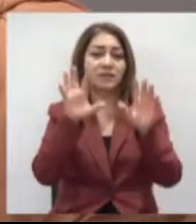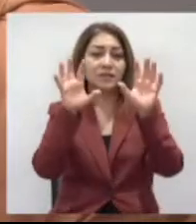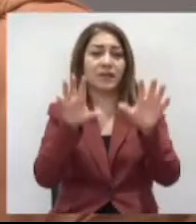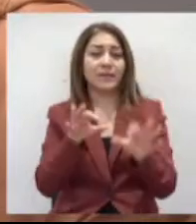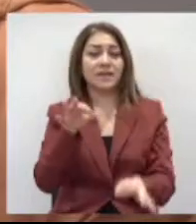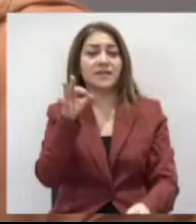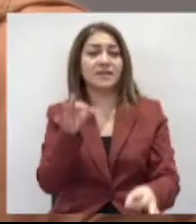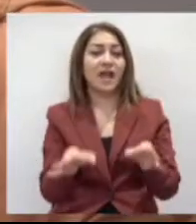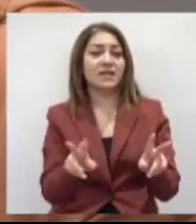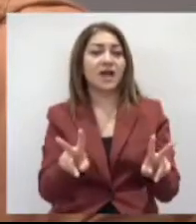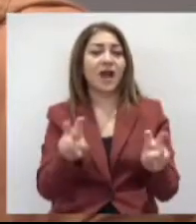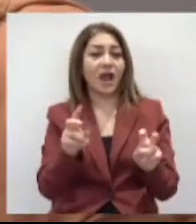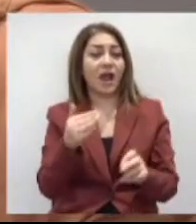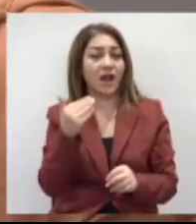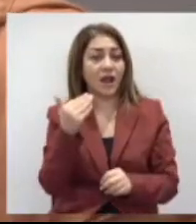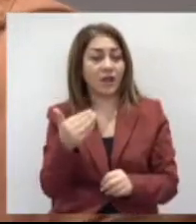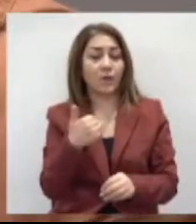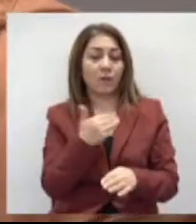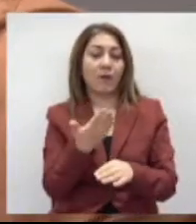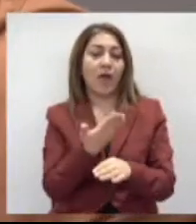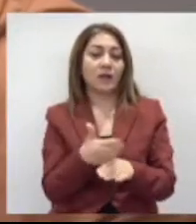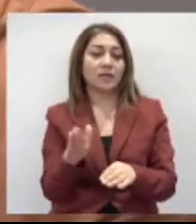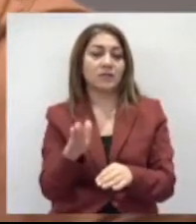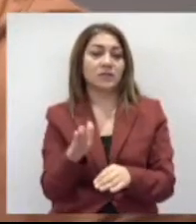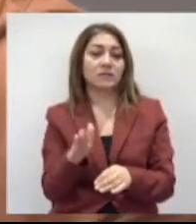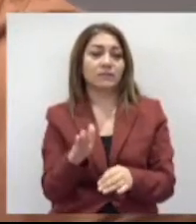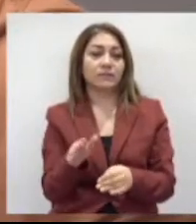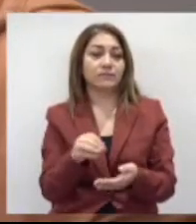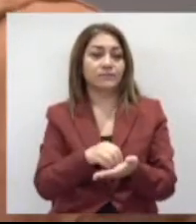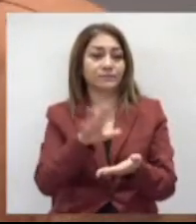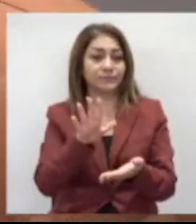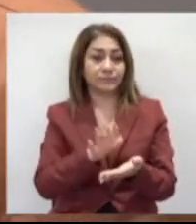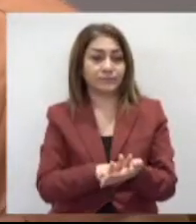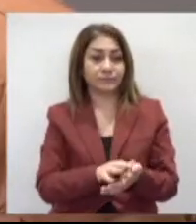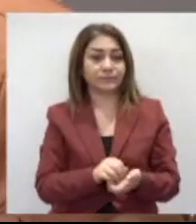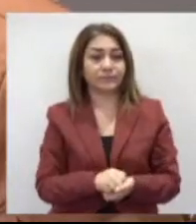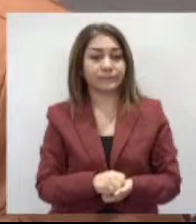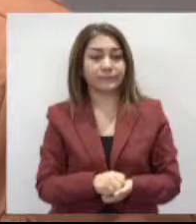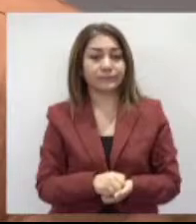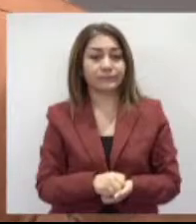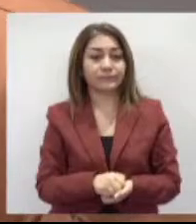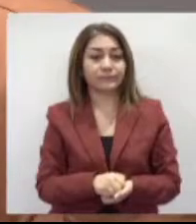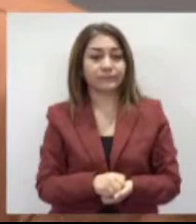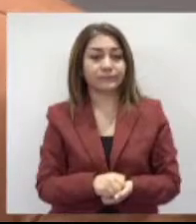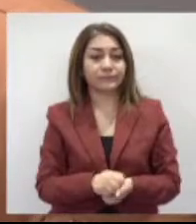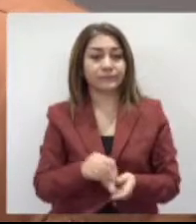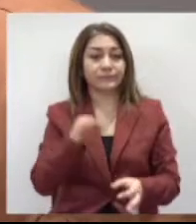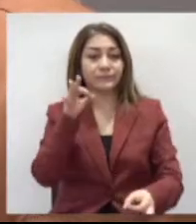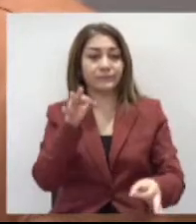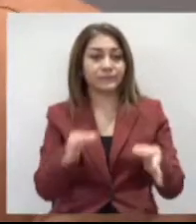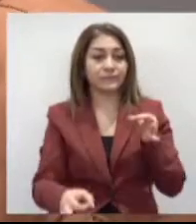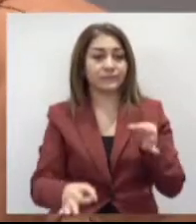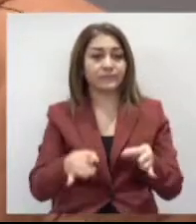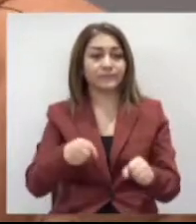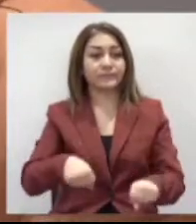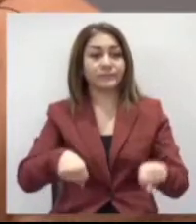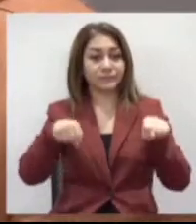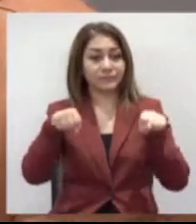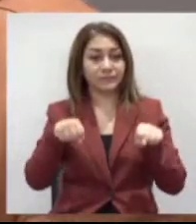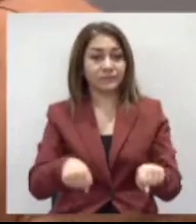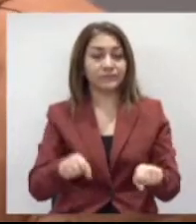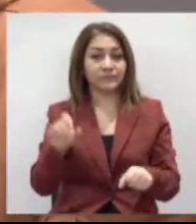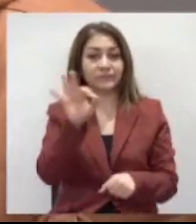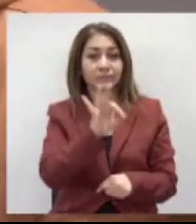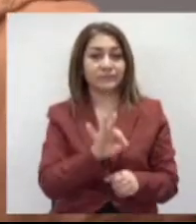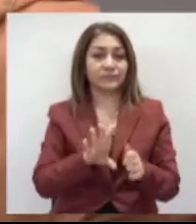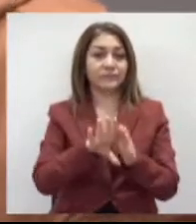դատարանի հետ կապված կուզենայի առանձին ուրեմն դրվեր, կամ եթե դա ենթադրում եք դատական իշխանության, չեմ կարծում, որ պետքա